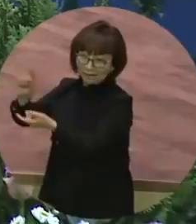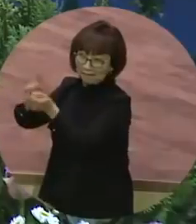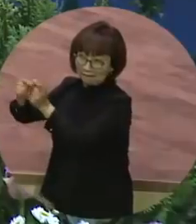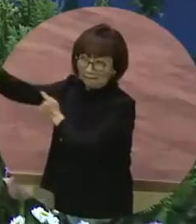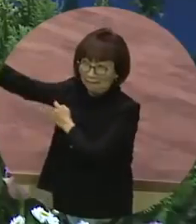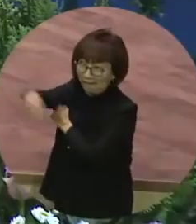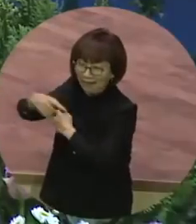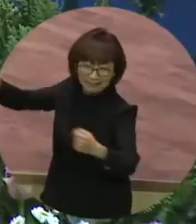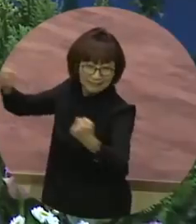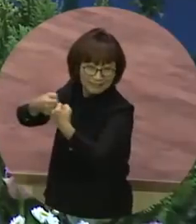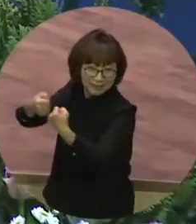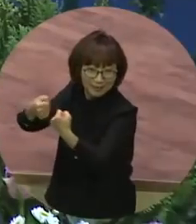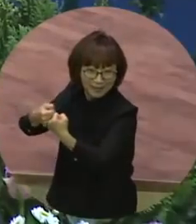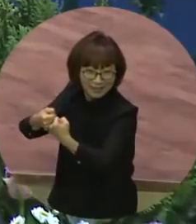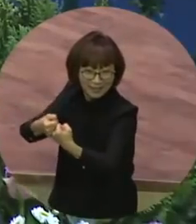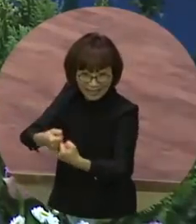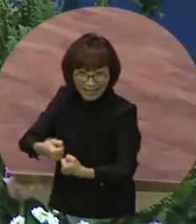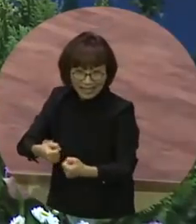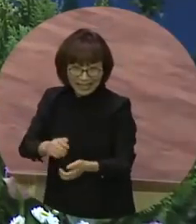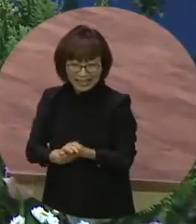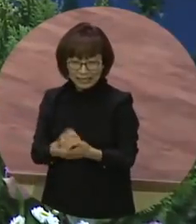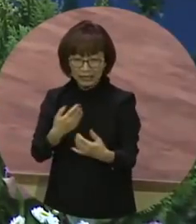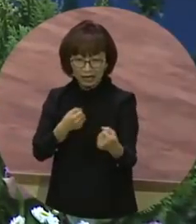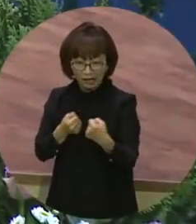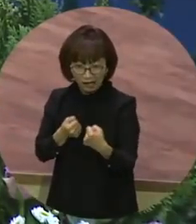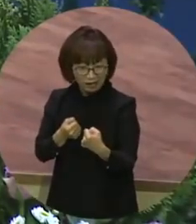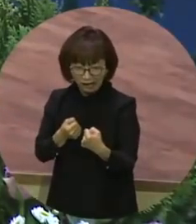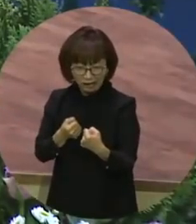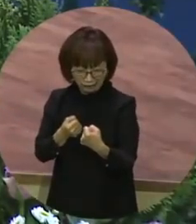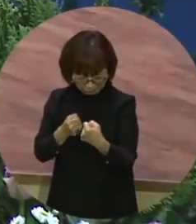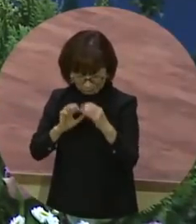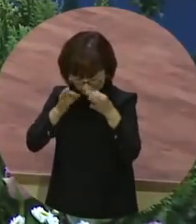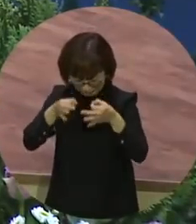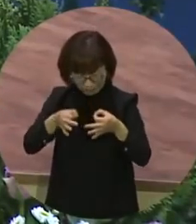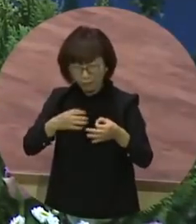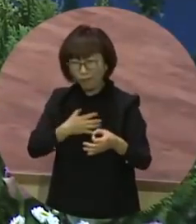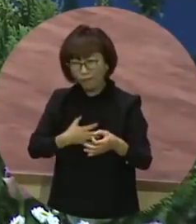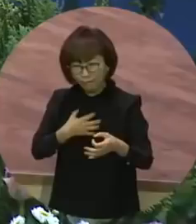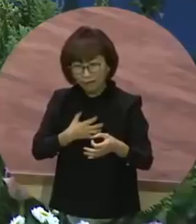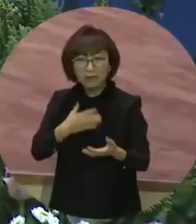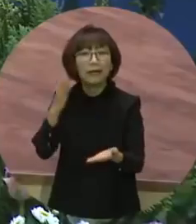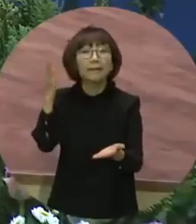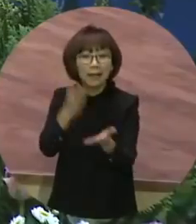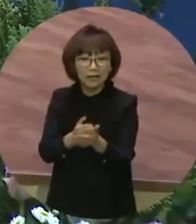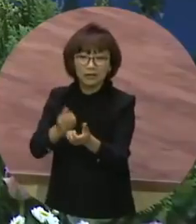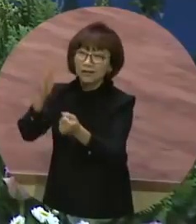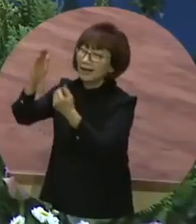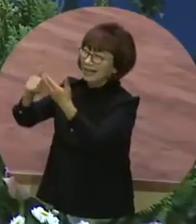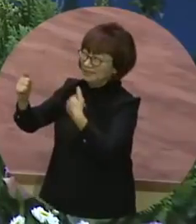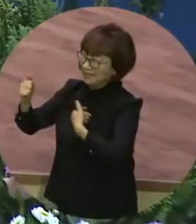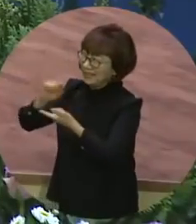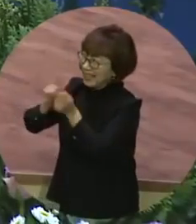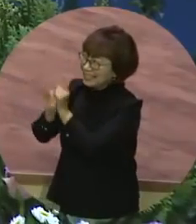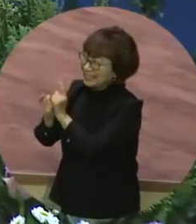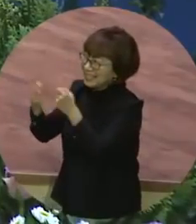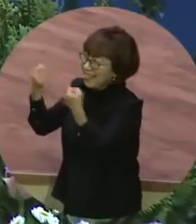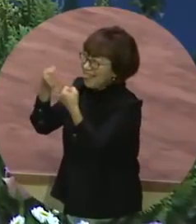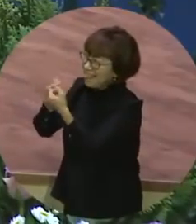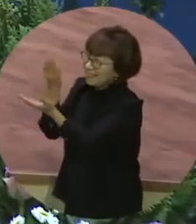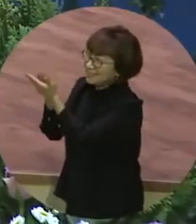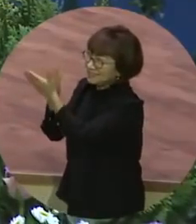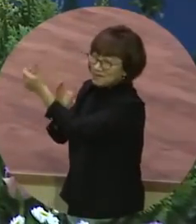보지 말고 하나님의 능력 하나님께 맡기라. 하나님이 대신